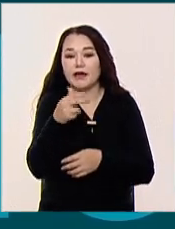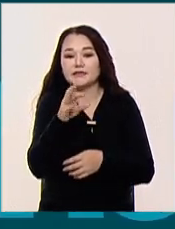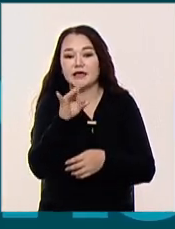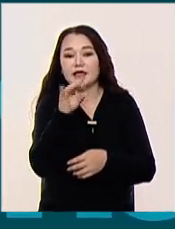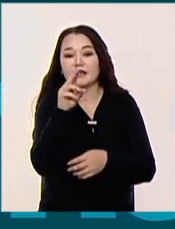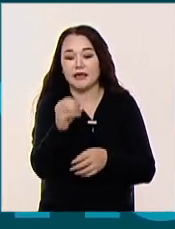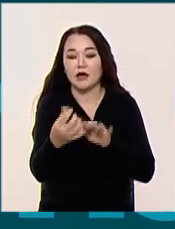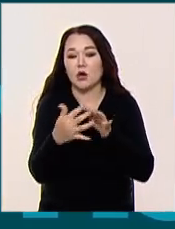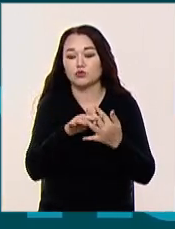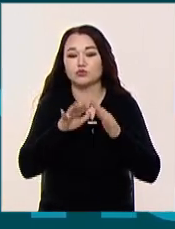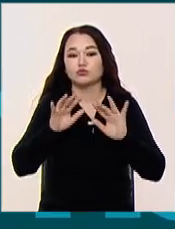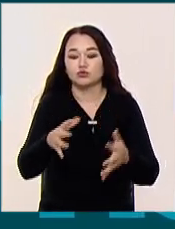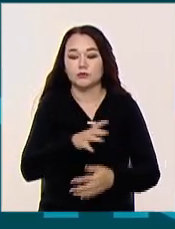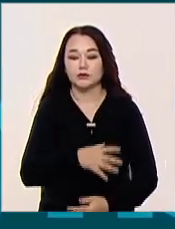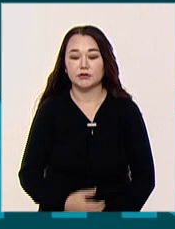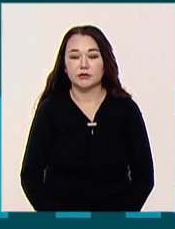болыпты.